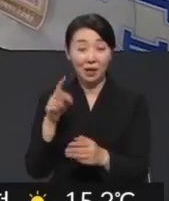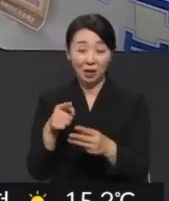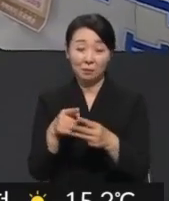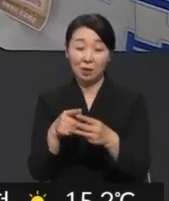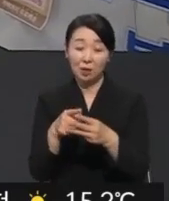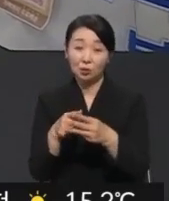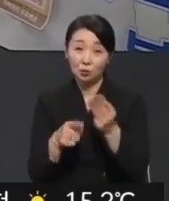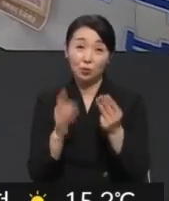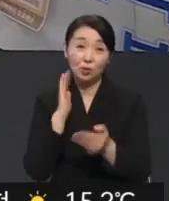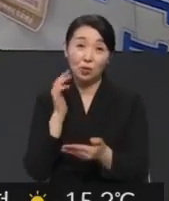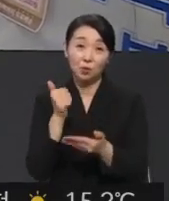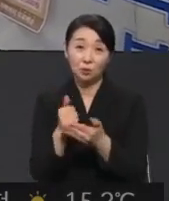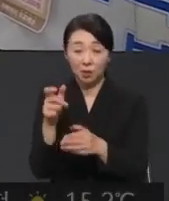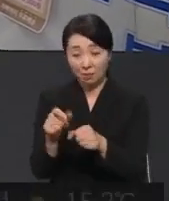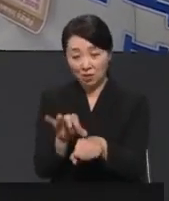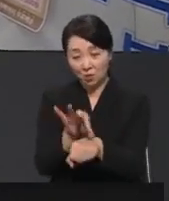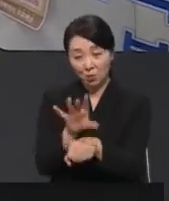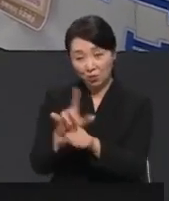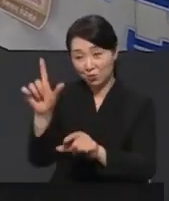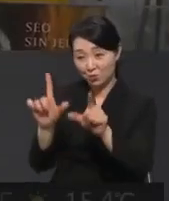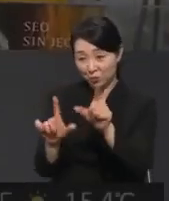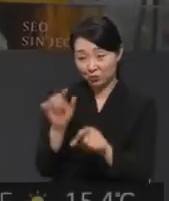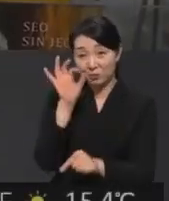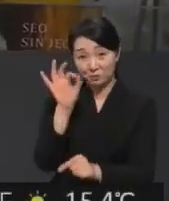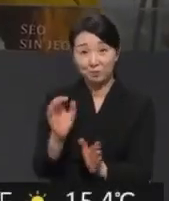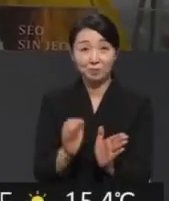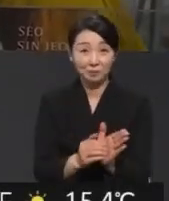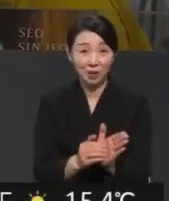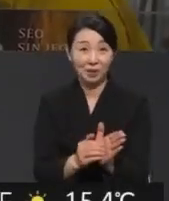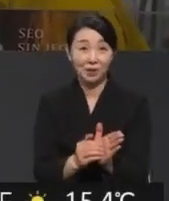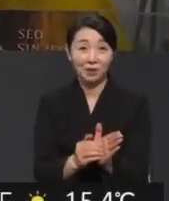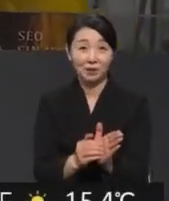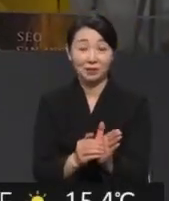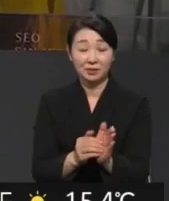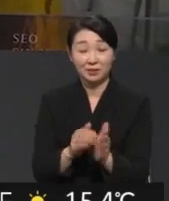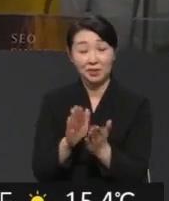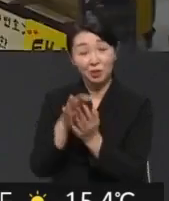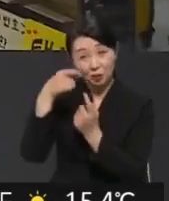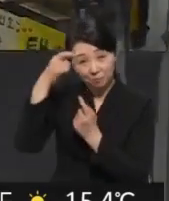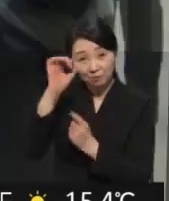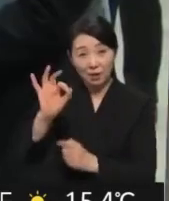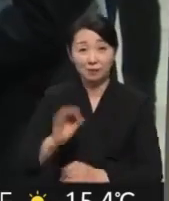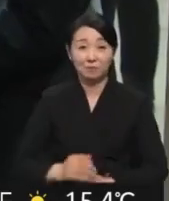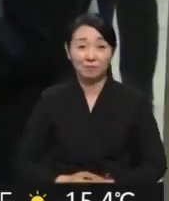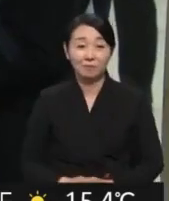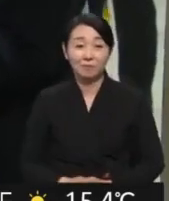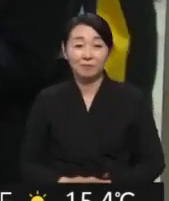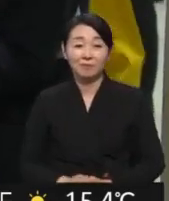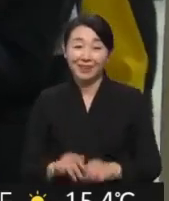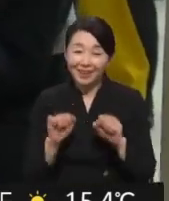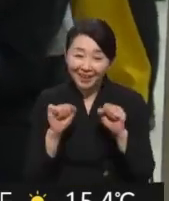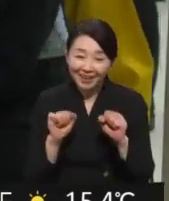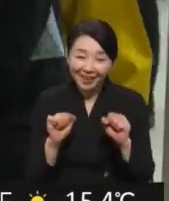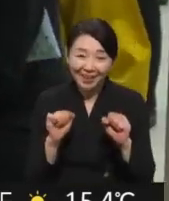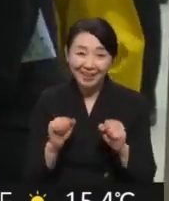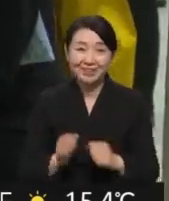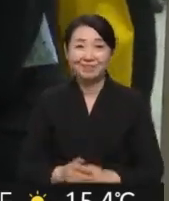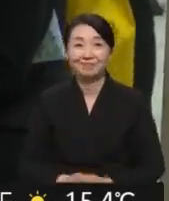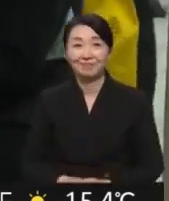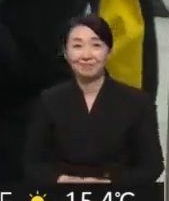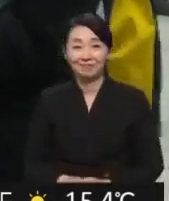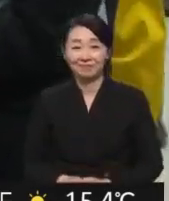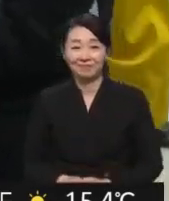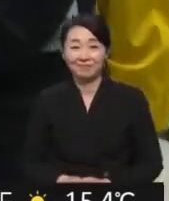대통령의 바지를 고르는 모습도 포착이 됐는데 직접 한번 보시죠. 아유, 안녕하세요. 아유, 너무